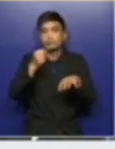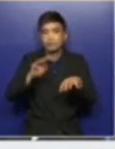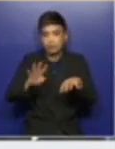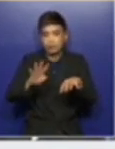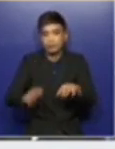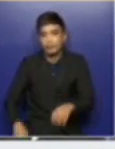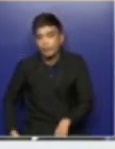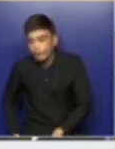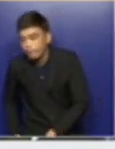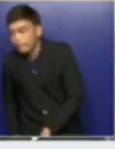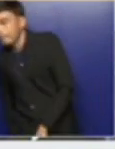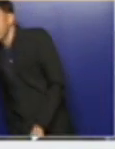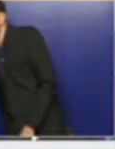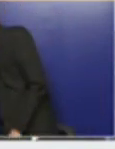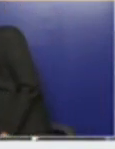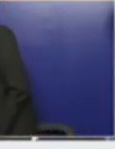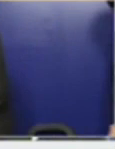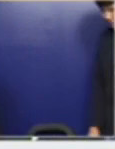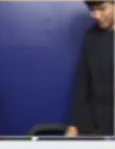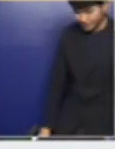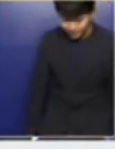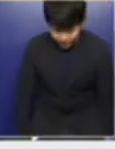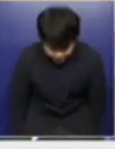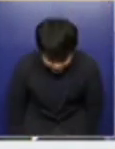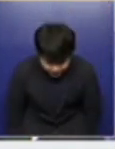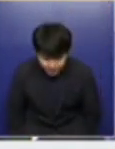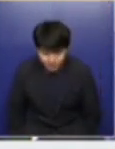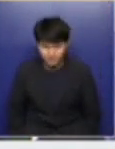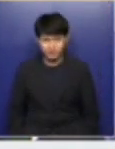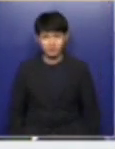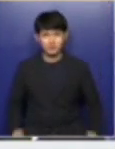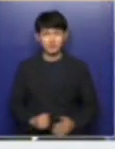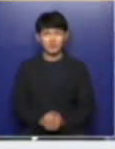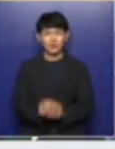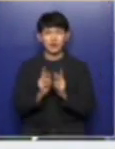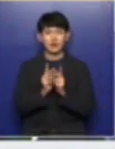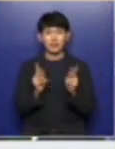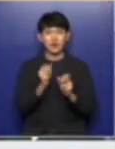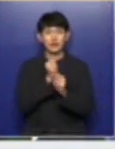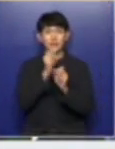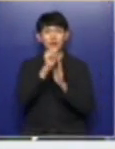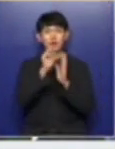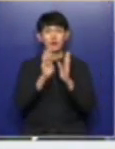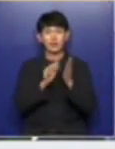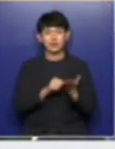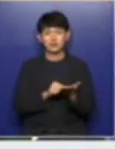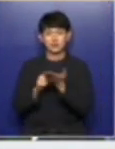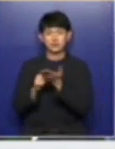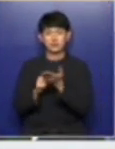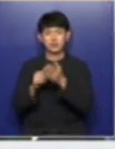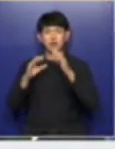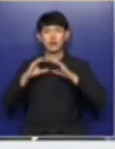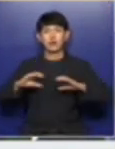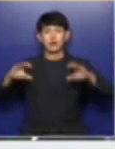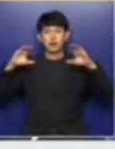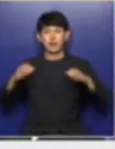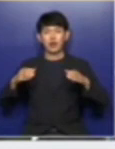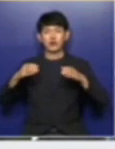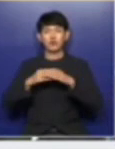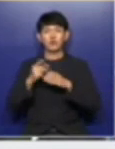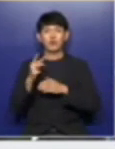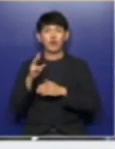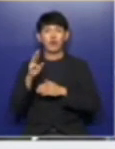กรรมการนโยบายมีหน้าที่ตามบทบัญญัติของกฎหมายจัดทำนโยบายแล้วเสนอคณะรัฐมนตรีถ้าคณะรัฐมนตรีอนุมัติก็ไ